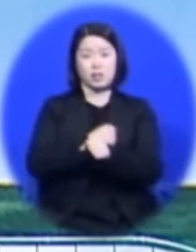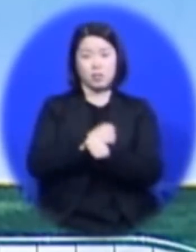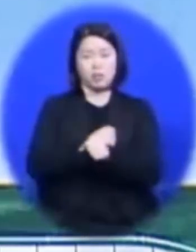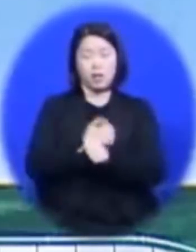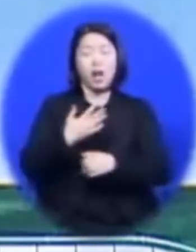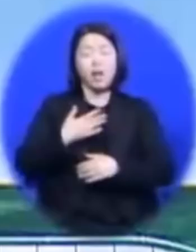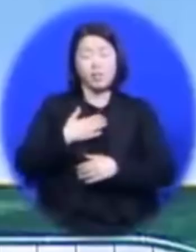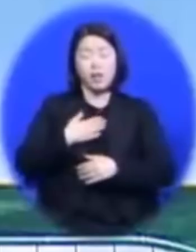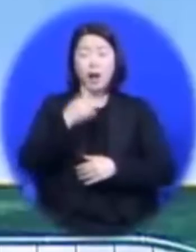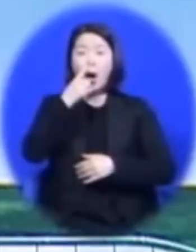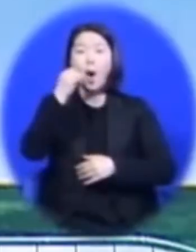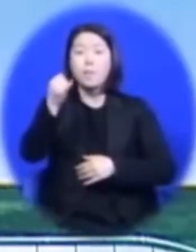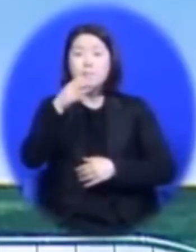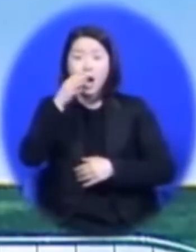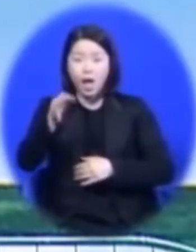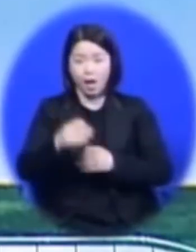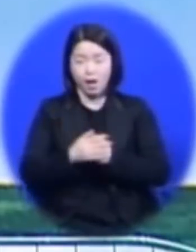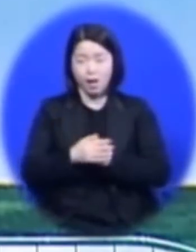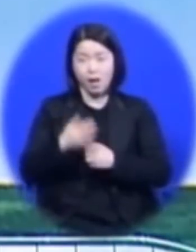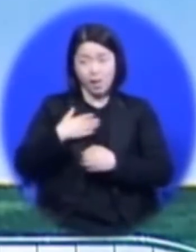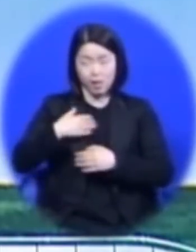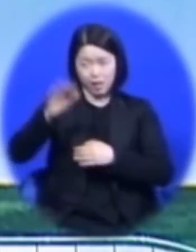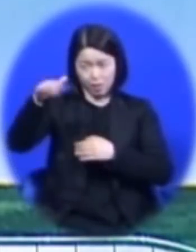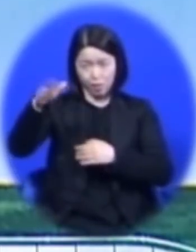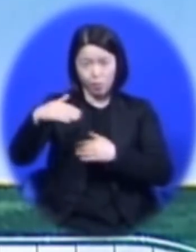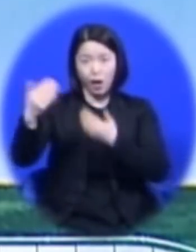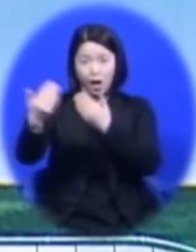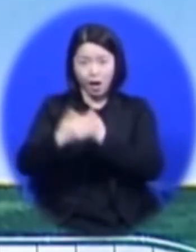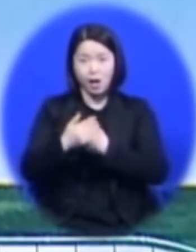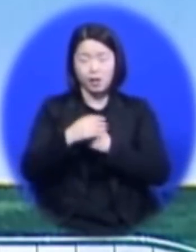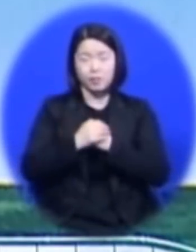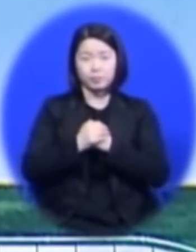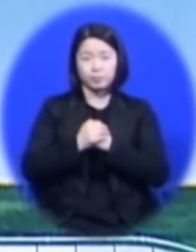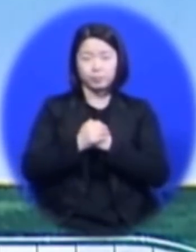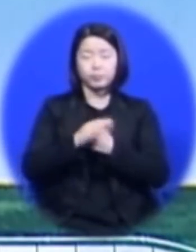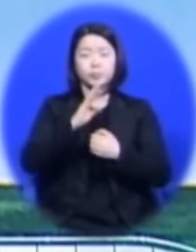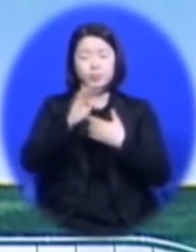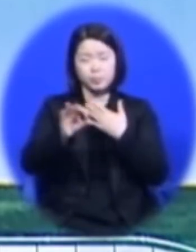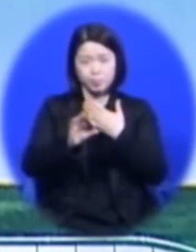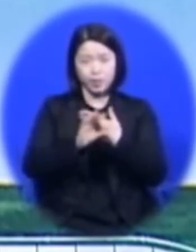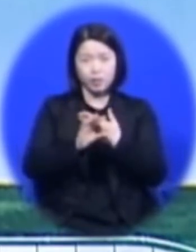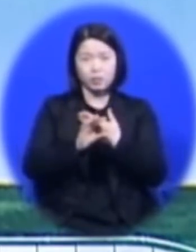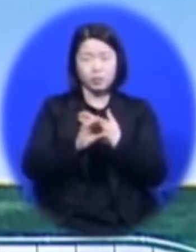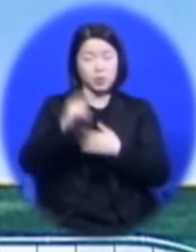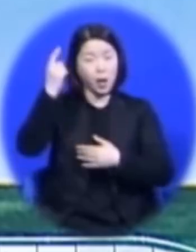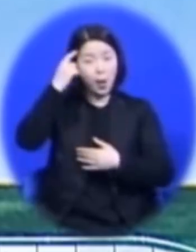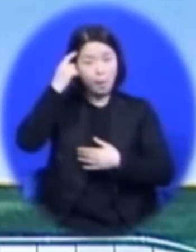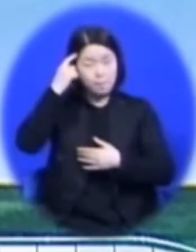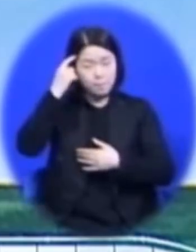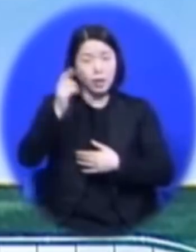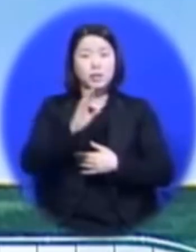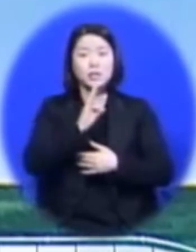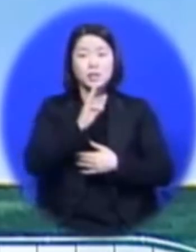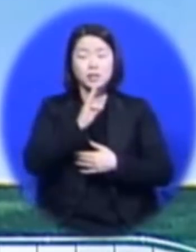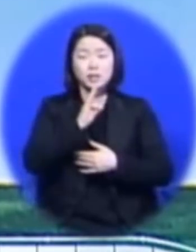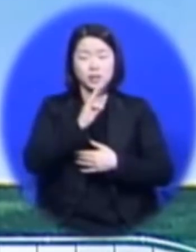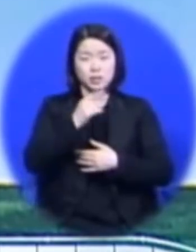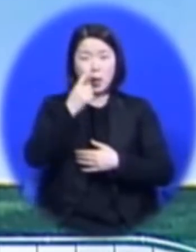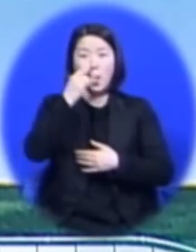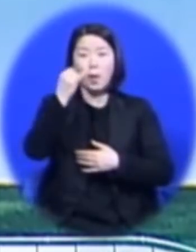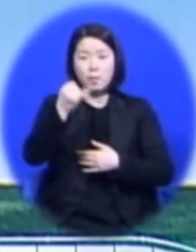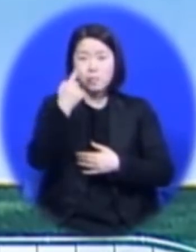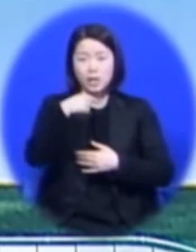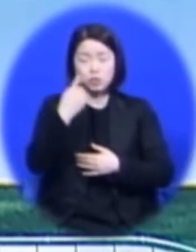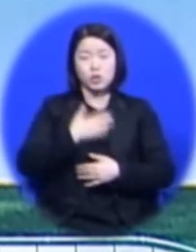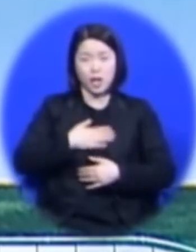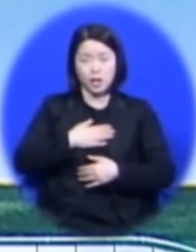내가 엄마야 엄마 한테 조와 그러면 머리로는 엄마인 줄 아니까